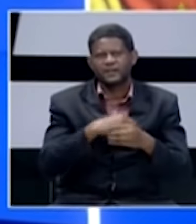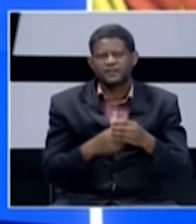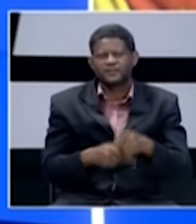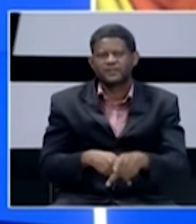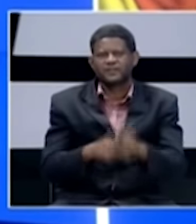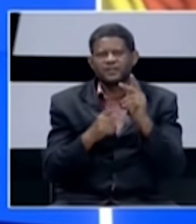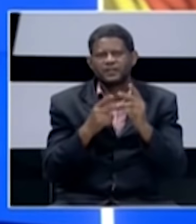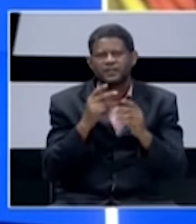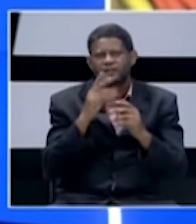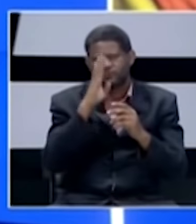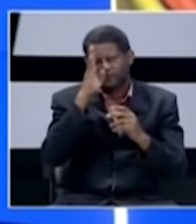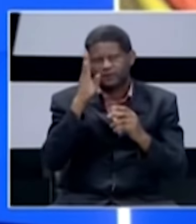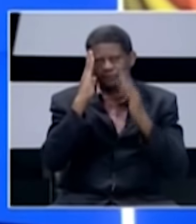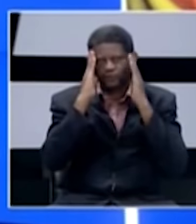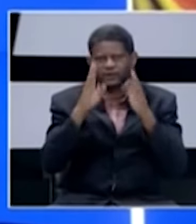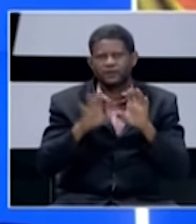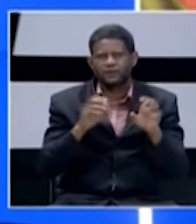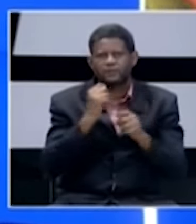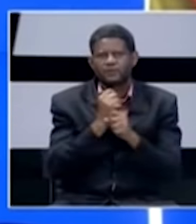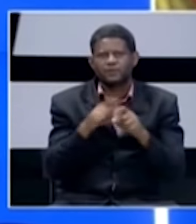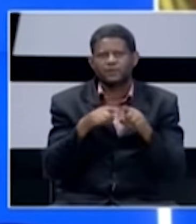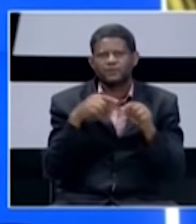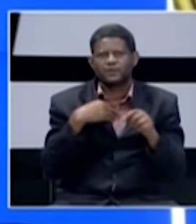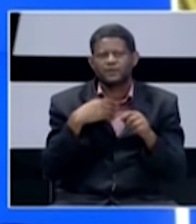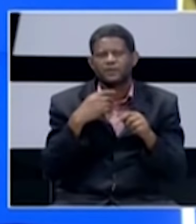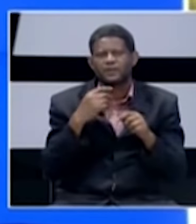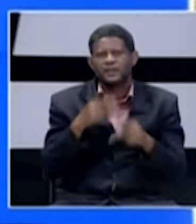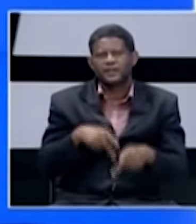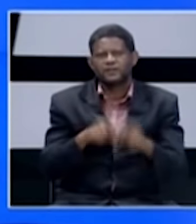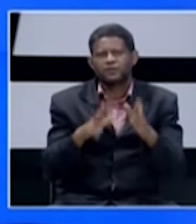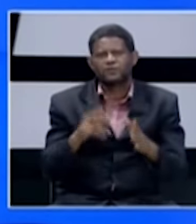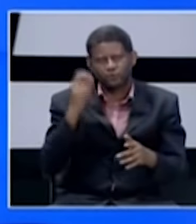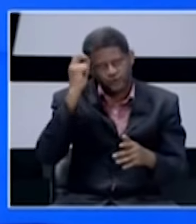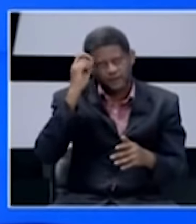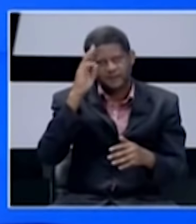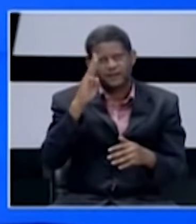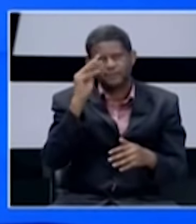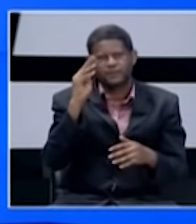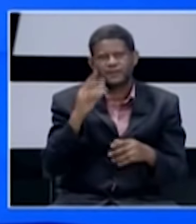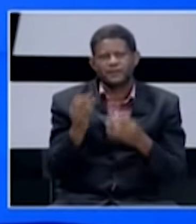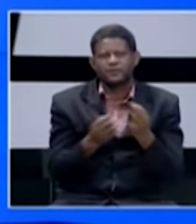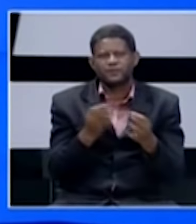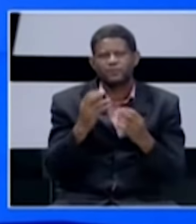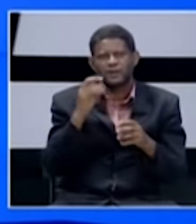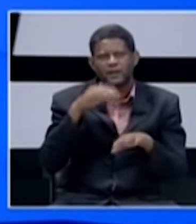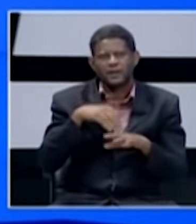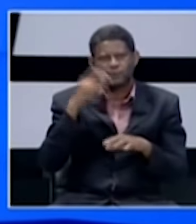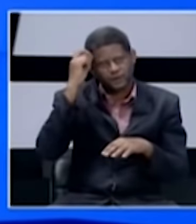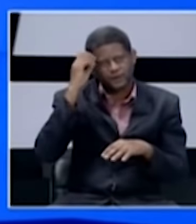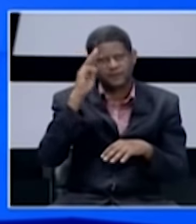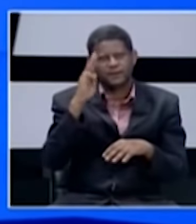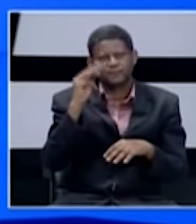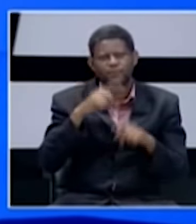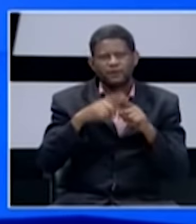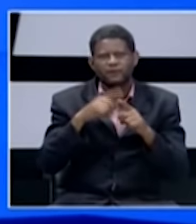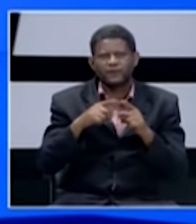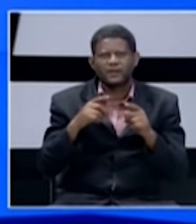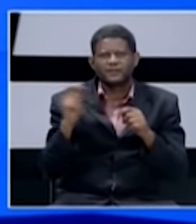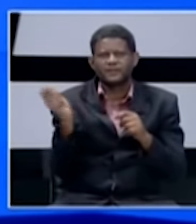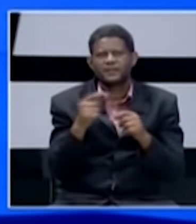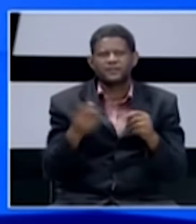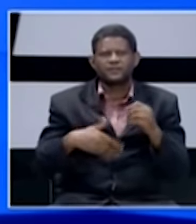خمز اللوم حرستوت وردا سامرا قليت أم أب وردا سامرا بستفلالو زراعتي كابستشفنا أستات عيسرا